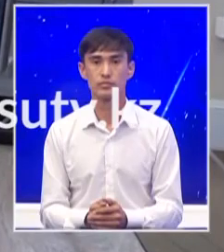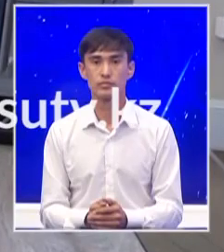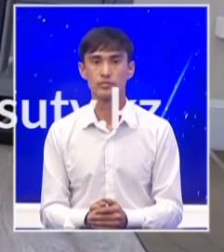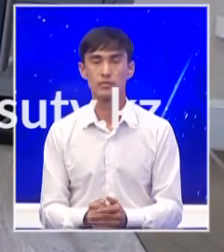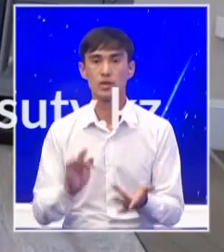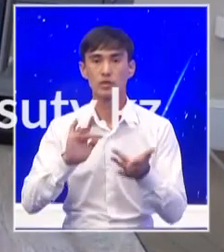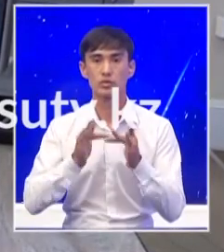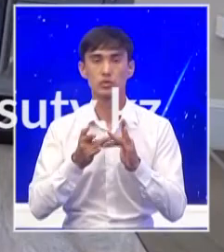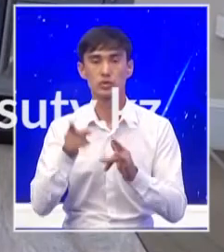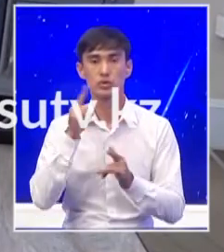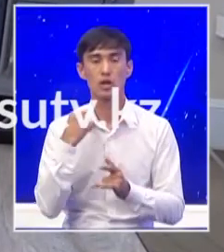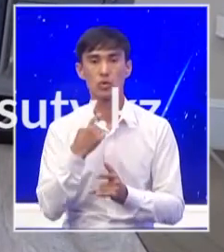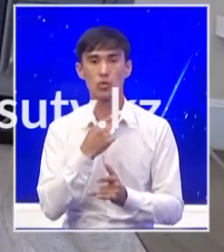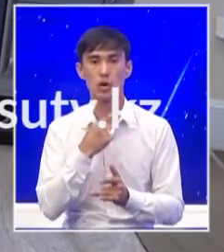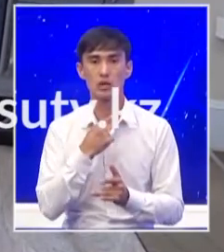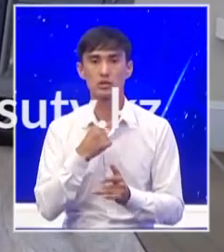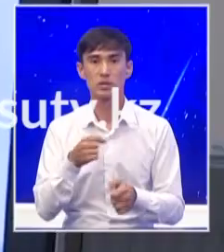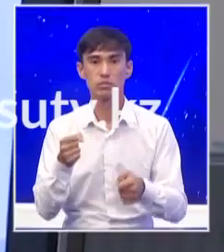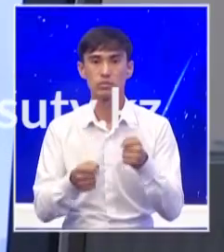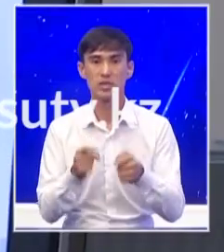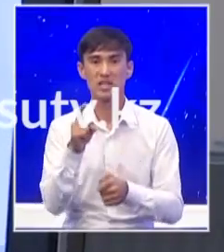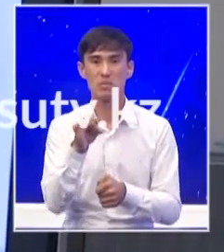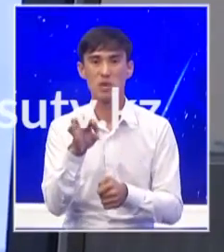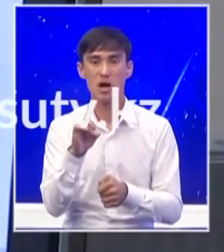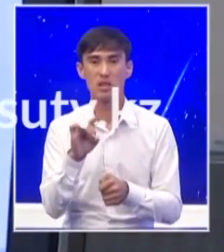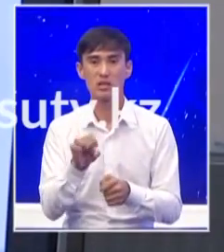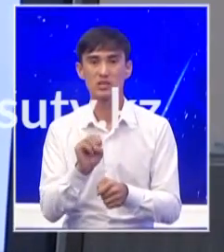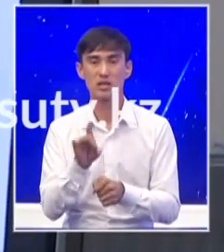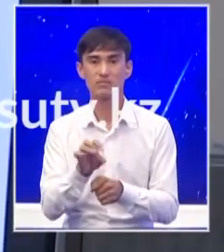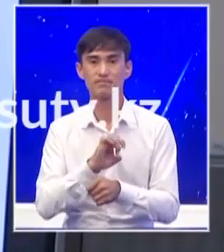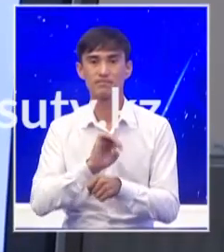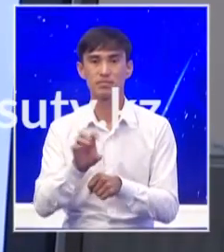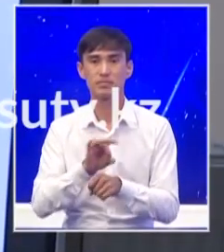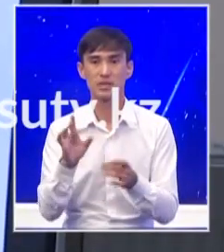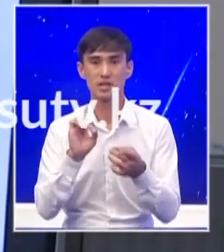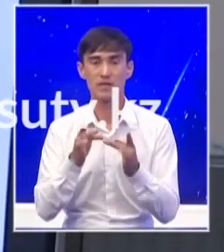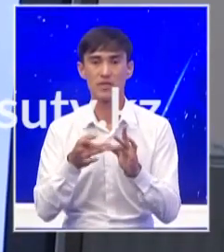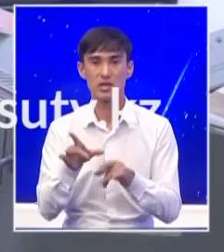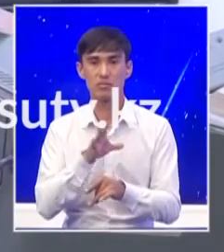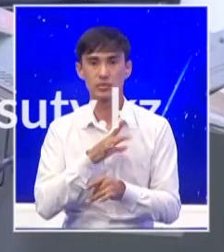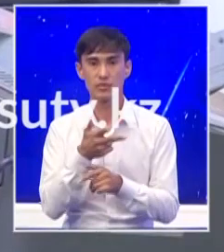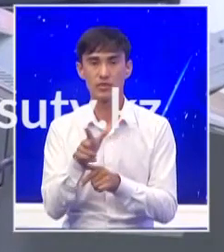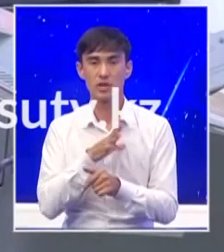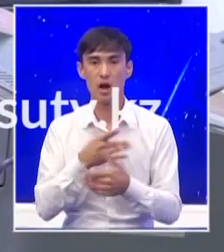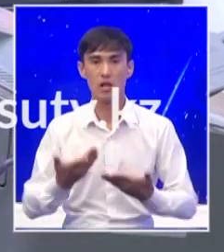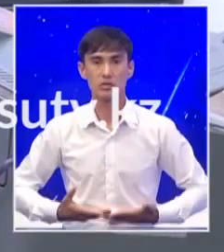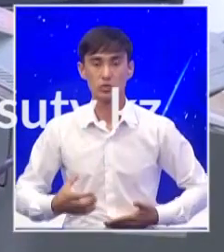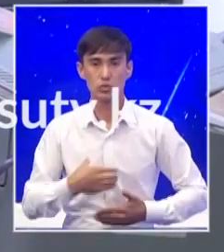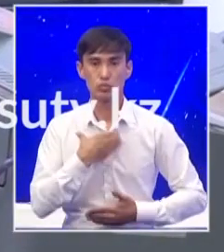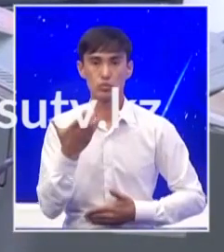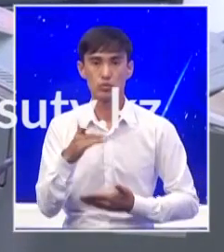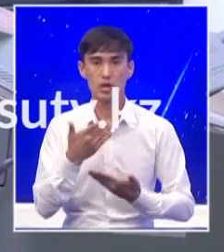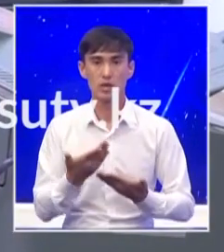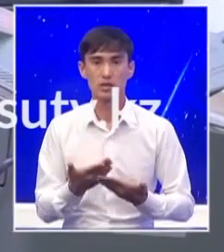Әлеуметтік желіде Талдықорғанда көліктер белгісіз химиялық затты сепкені туралы ақпарат тарап жатыр. Бұл қала тұрғындарының зәресін алды.